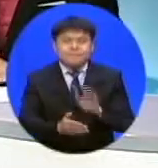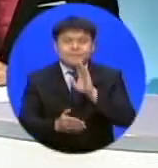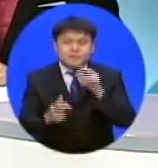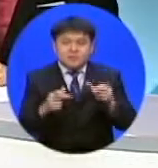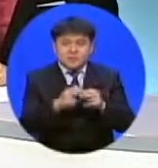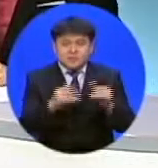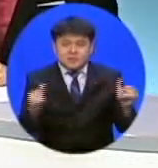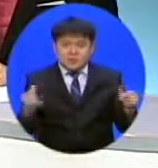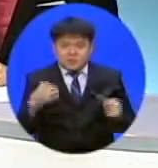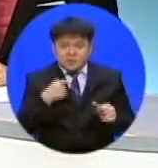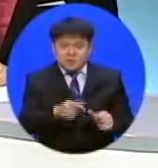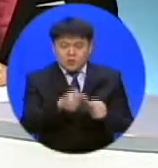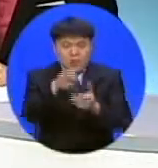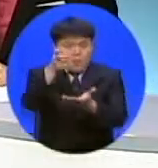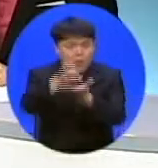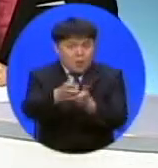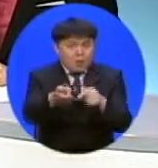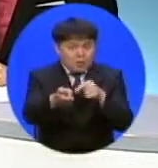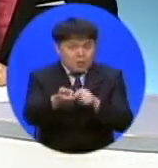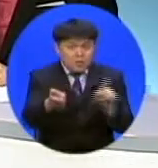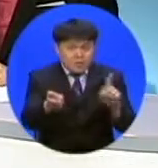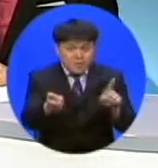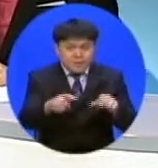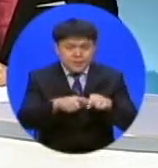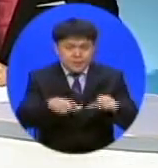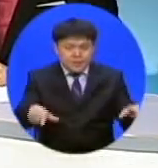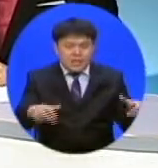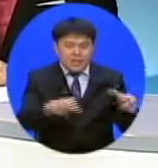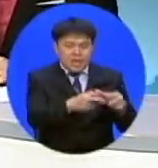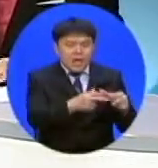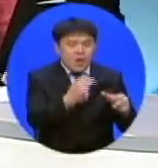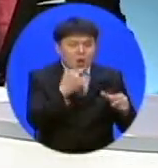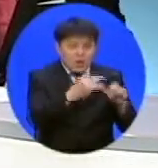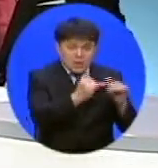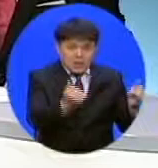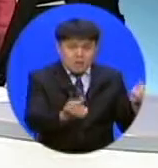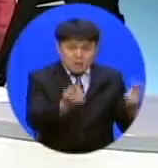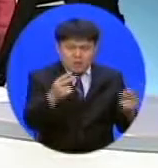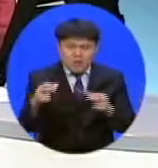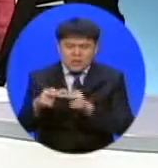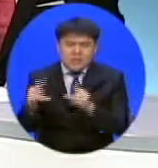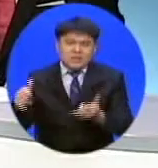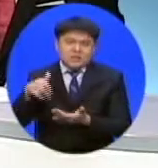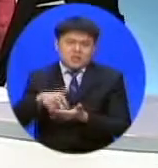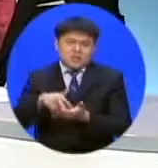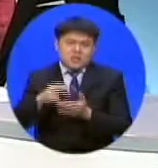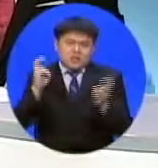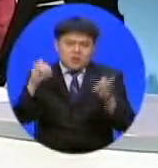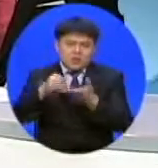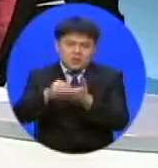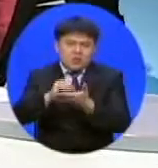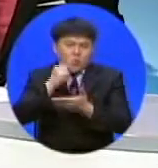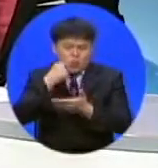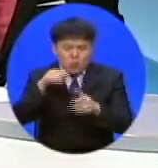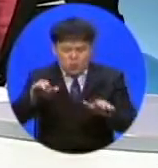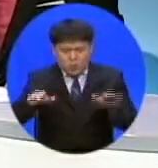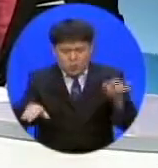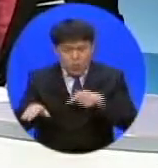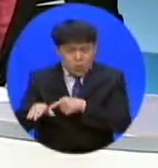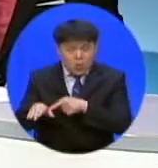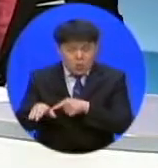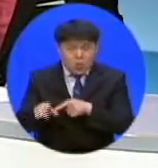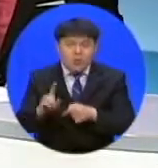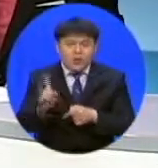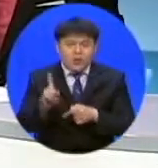의무 고용 제도는 네. 일반적으로 그 비장애인보다 이 취업에 아무래도 장애인들이 조금 더 불리한 위치에 있다 이런 네. 이제 가정을